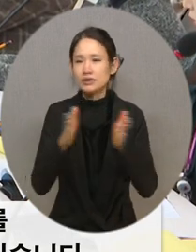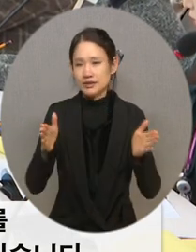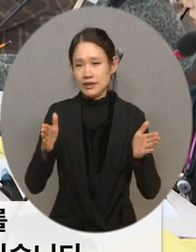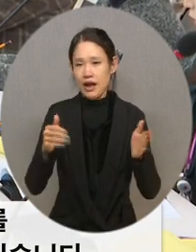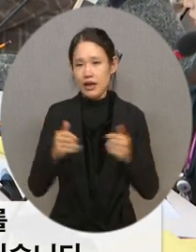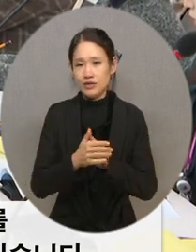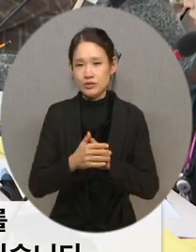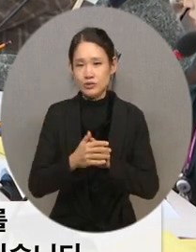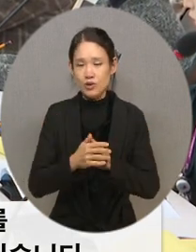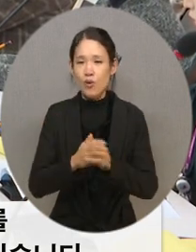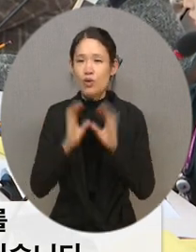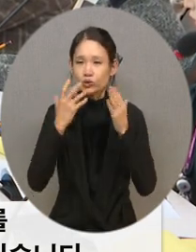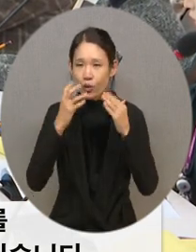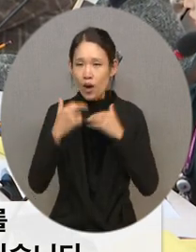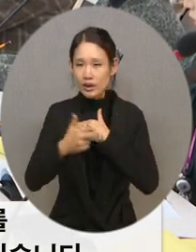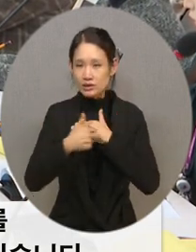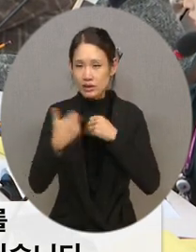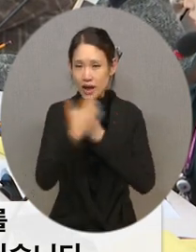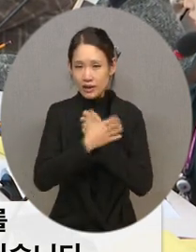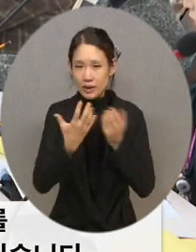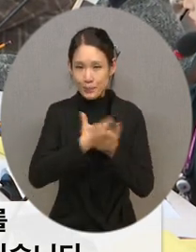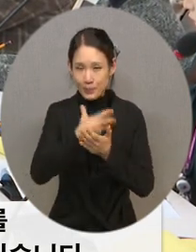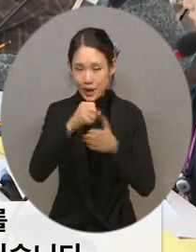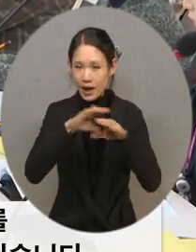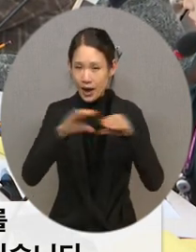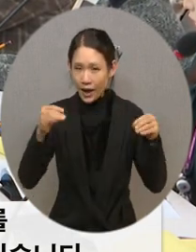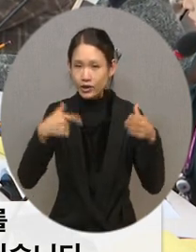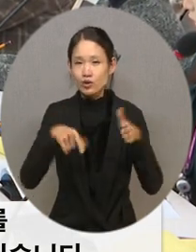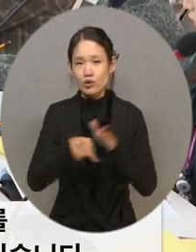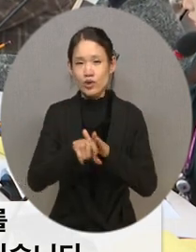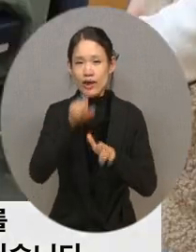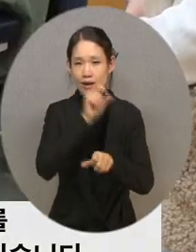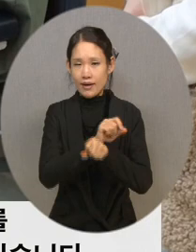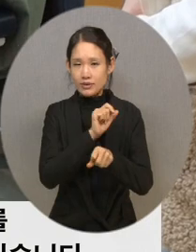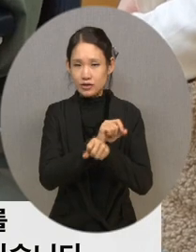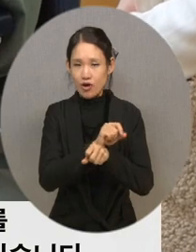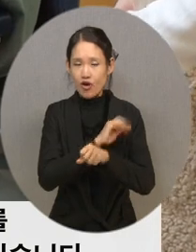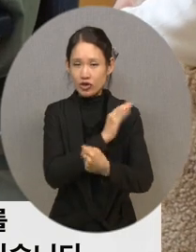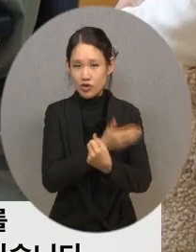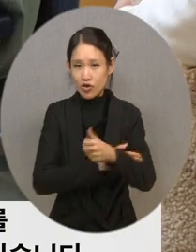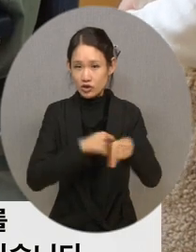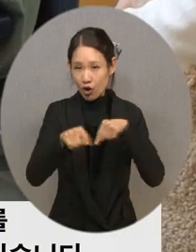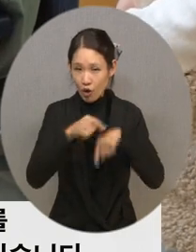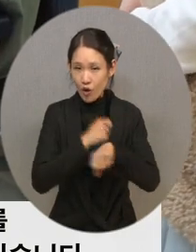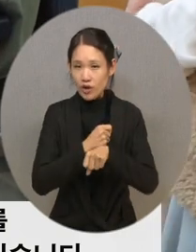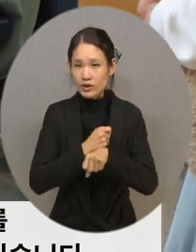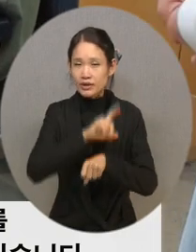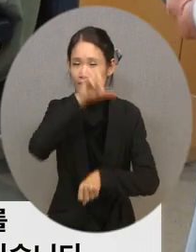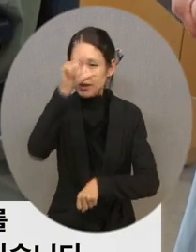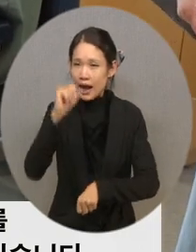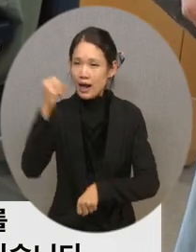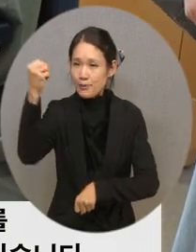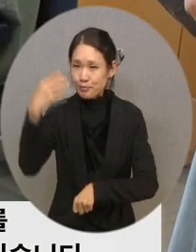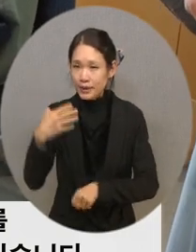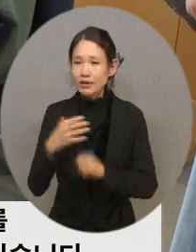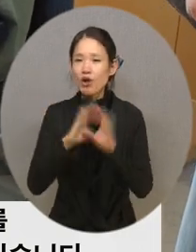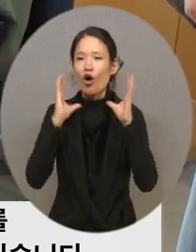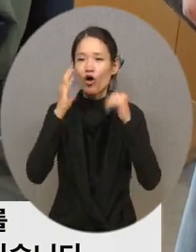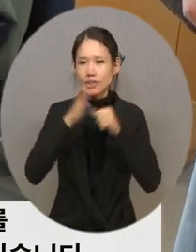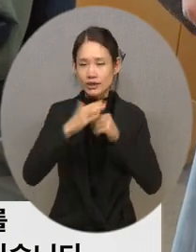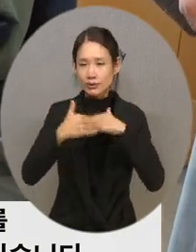해소를 위해 시의 행정력과 정치력 등이 협력하여 달빛 어린이 병원을 지정받아 운영하고